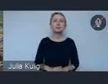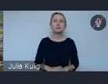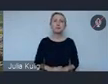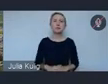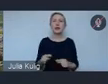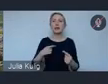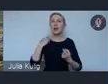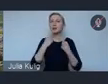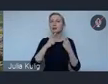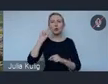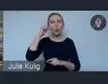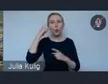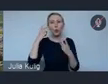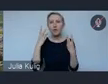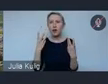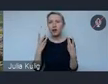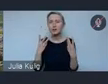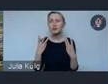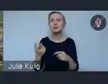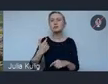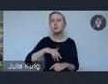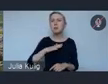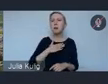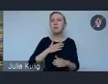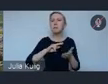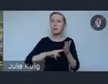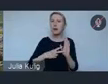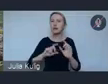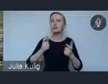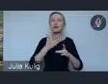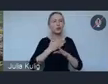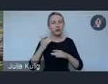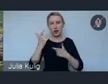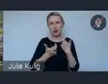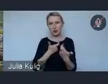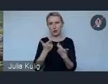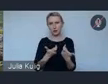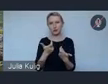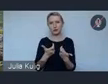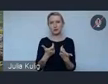kluczowe to możemy mamy plan na to co dalej i